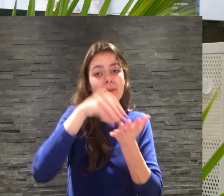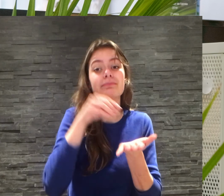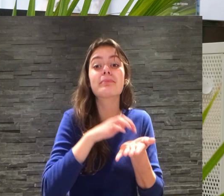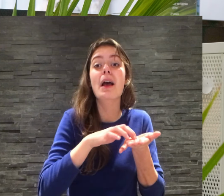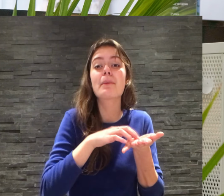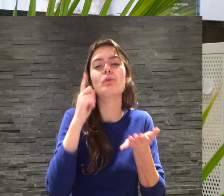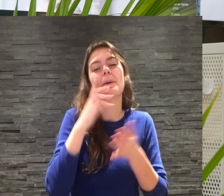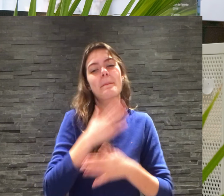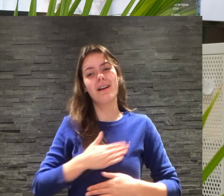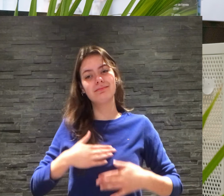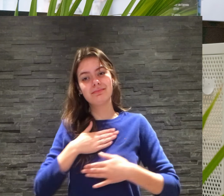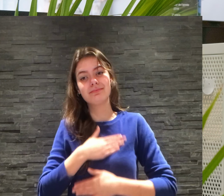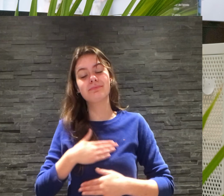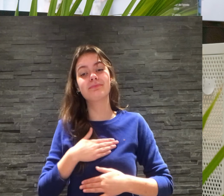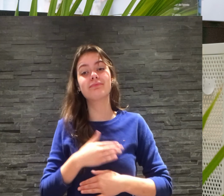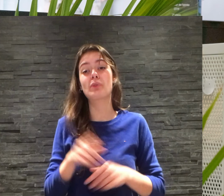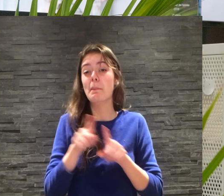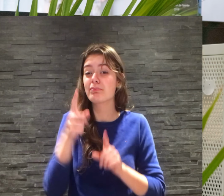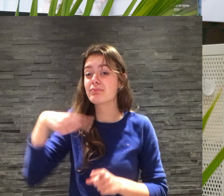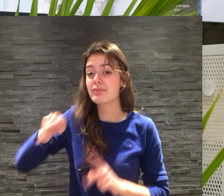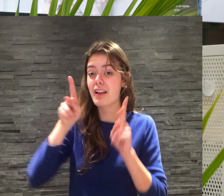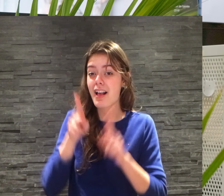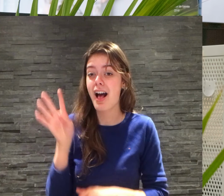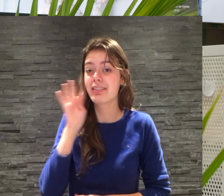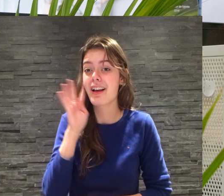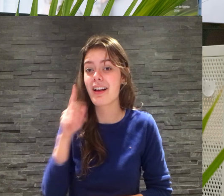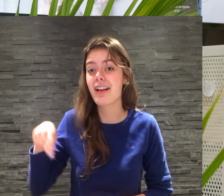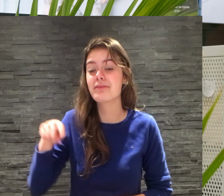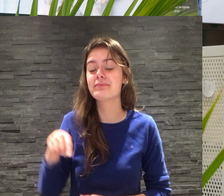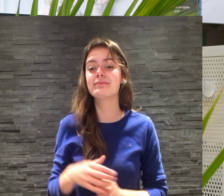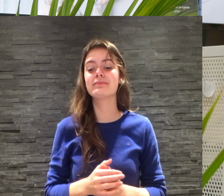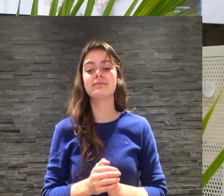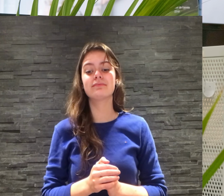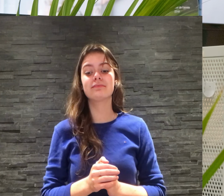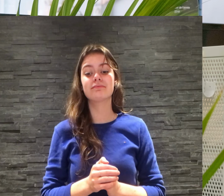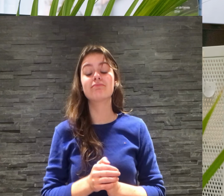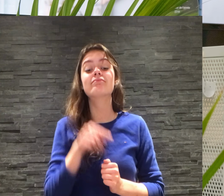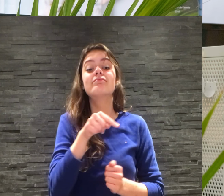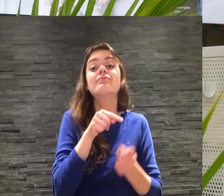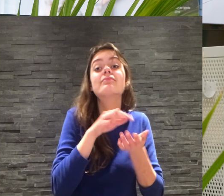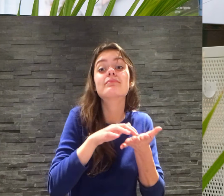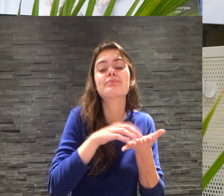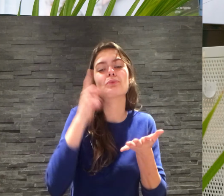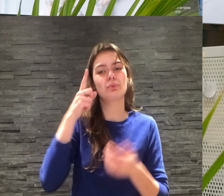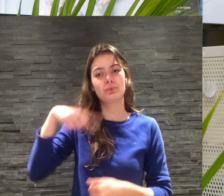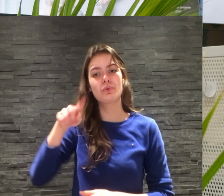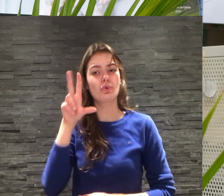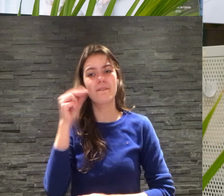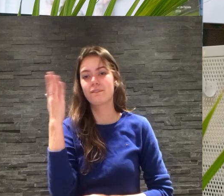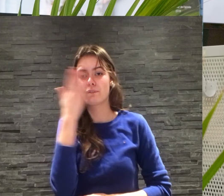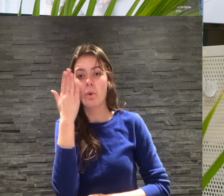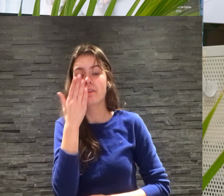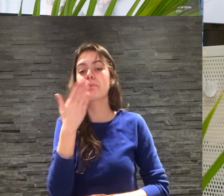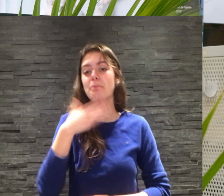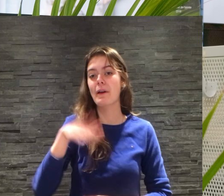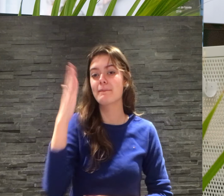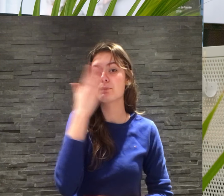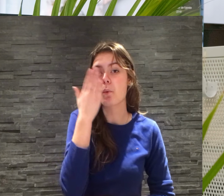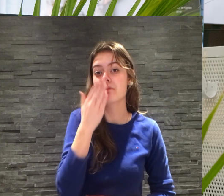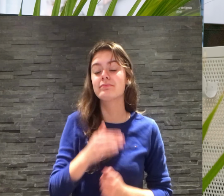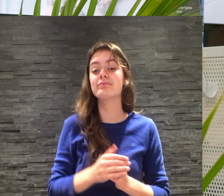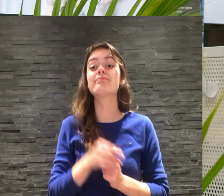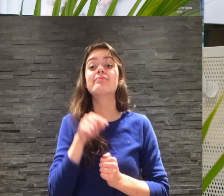peuvent apprendre le braille pour le plaisir, mais comme les personnes entendantes, dans le fond, le braille, c'est pour les personnes qui sont non-voyantes ou malvoyantes.